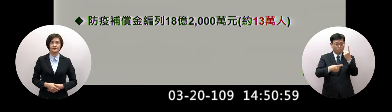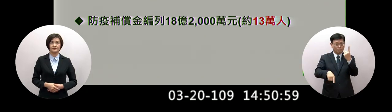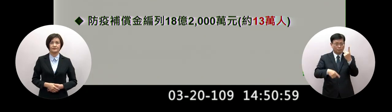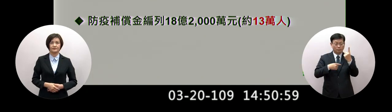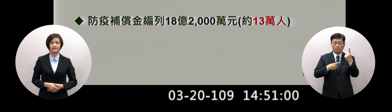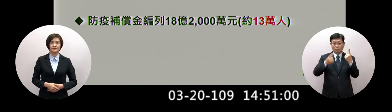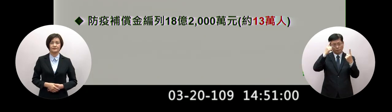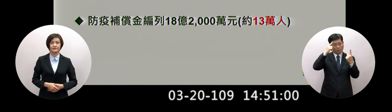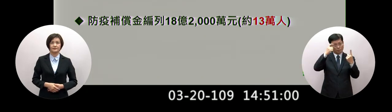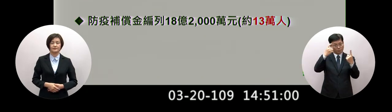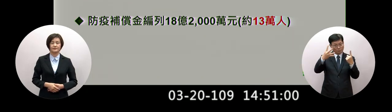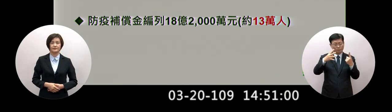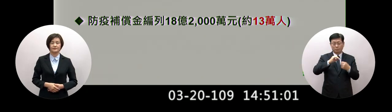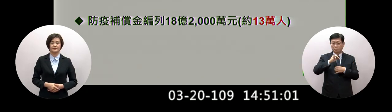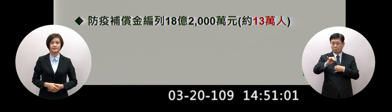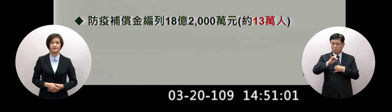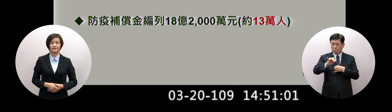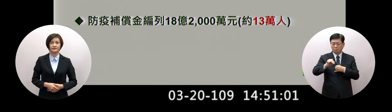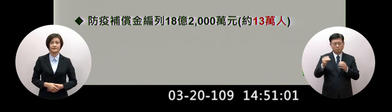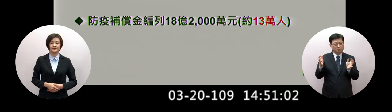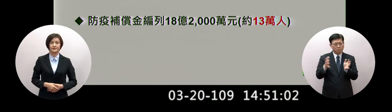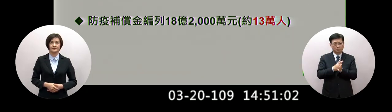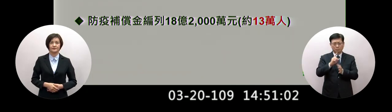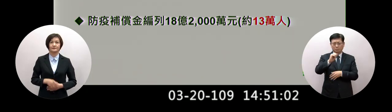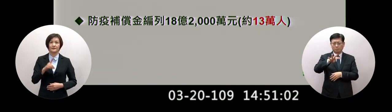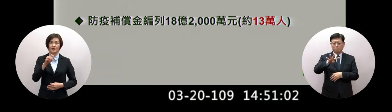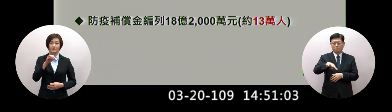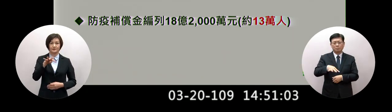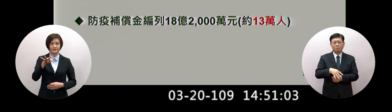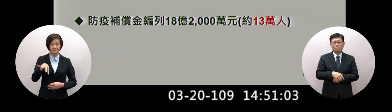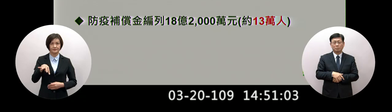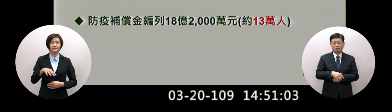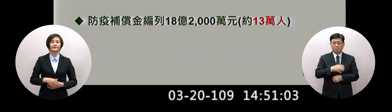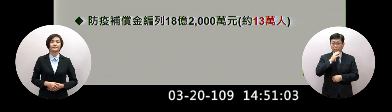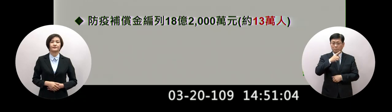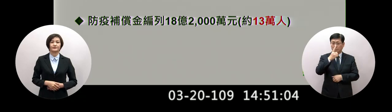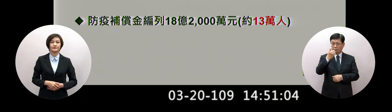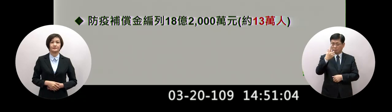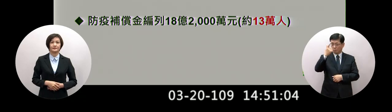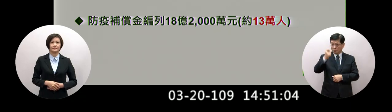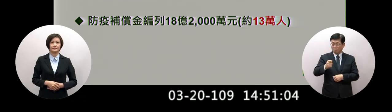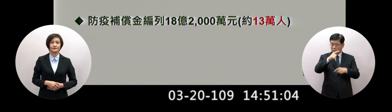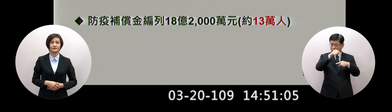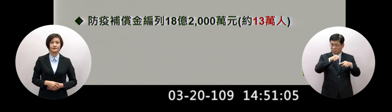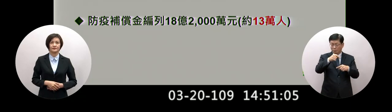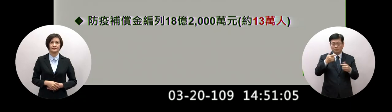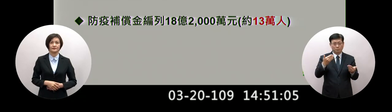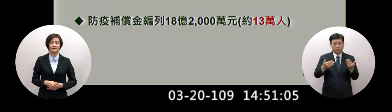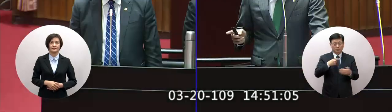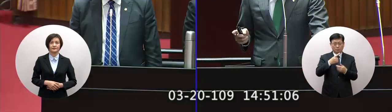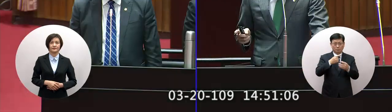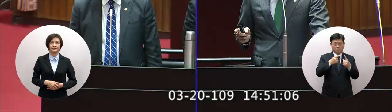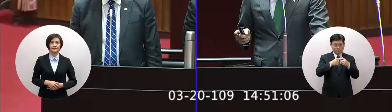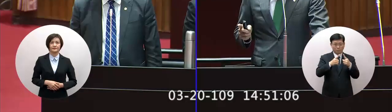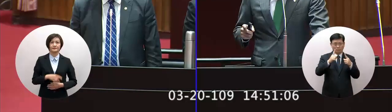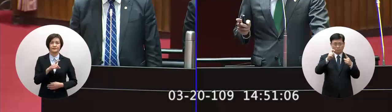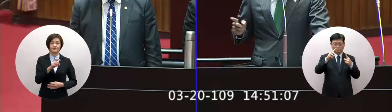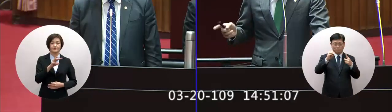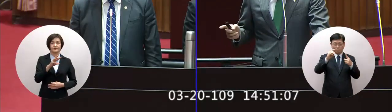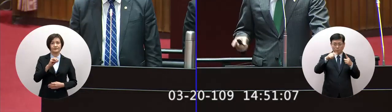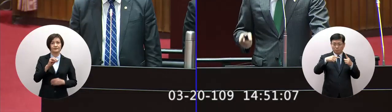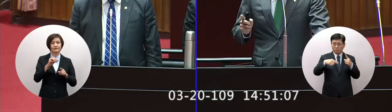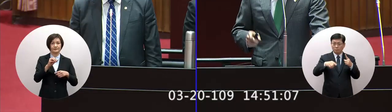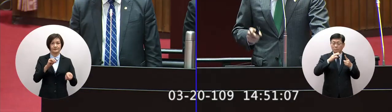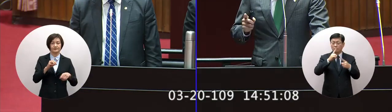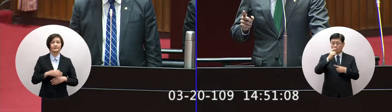人14天，每天拿1000的话，大概就14000。 14000。 所以18亿去除的话， 13万， 那就13万人，应该不